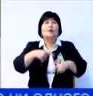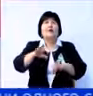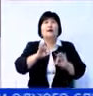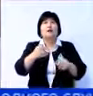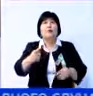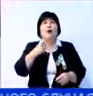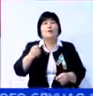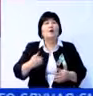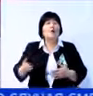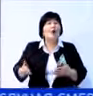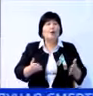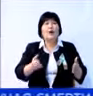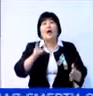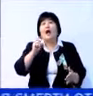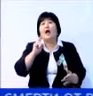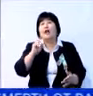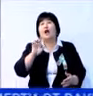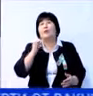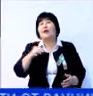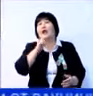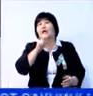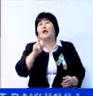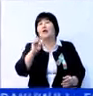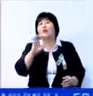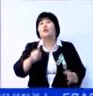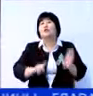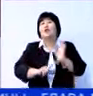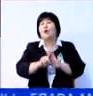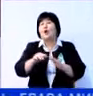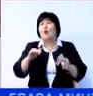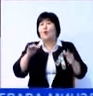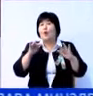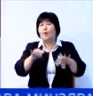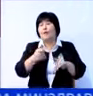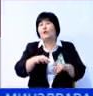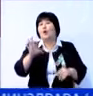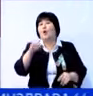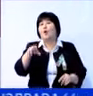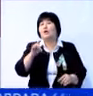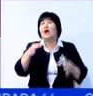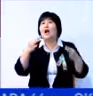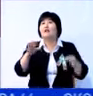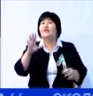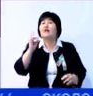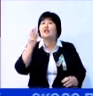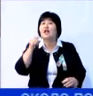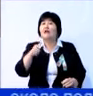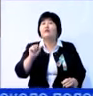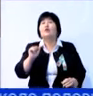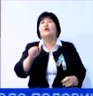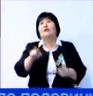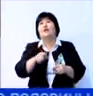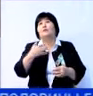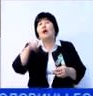о боевом пути Колкабая Ага, который начался на Курской дуге. Он форсировал Вислу и Одер, освобождал Варшаву и брал Берлин.